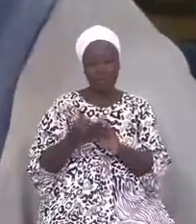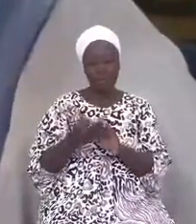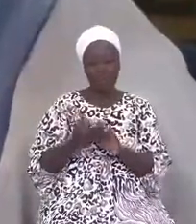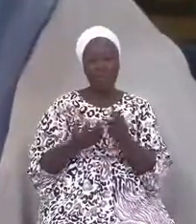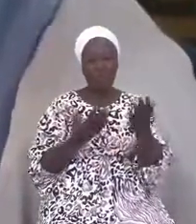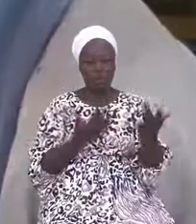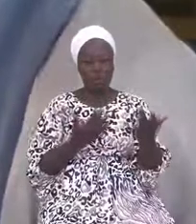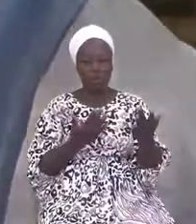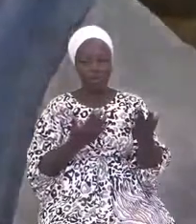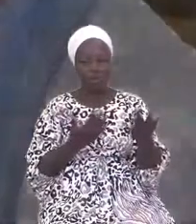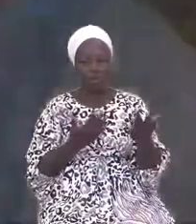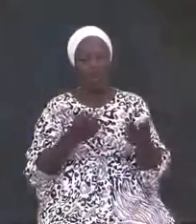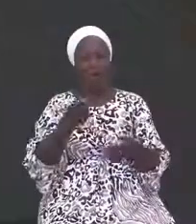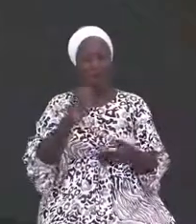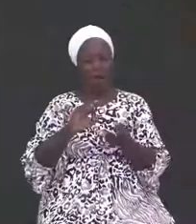au centuple,